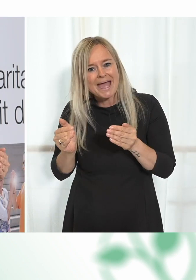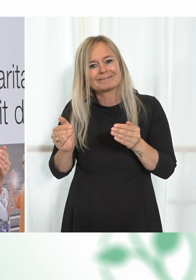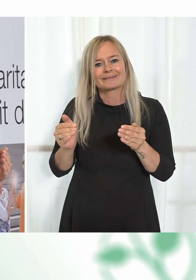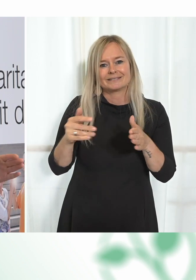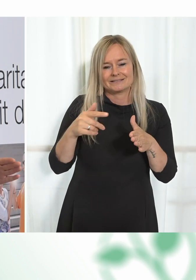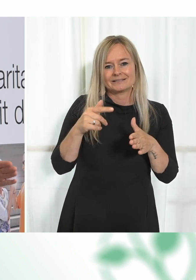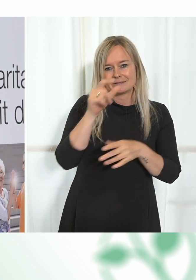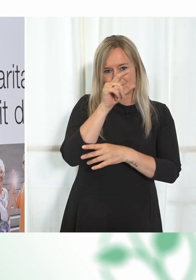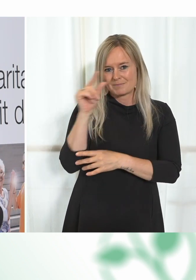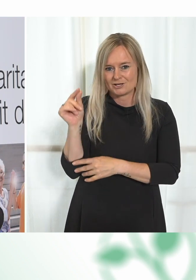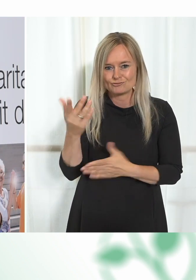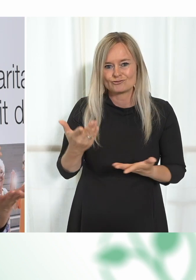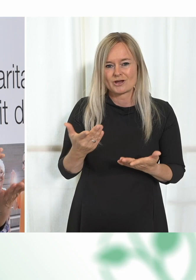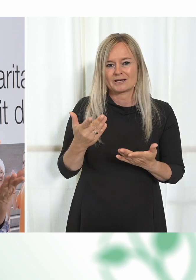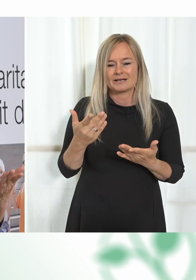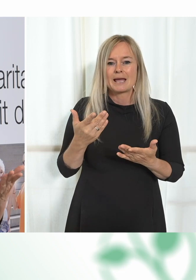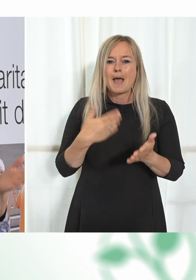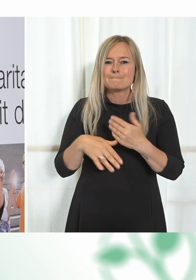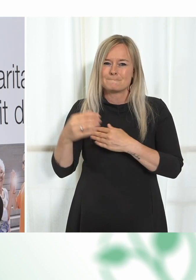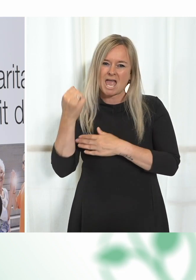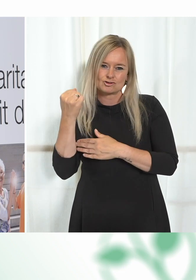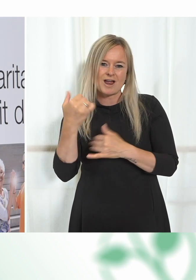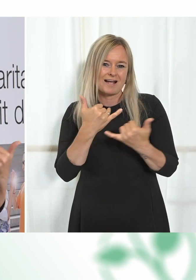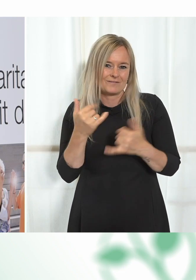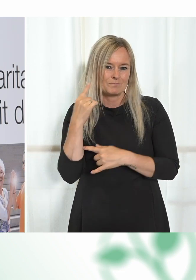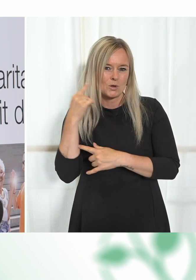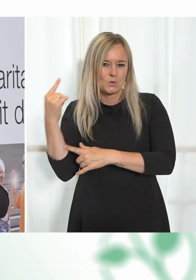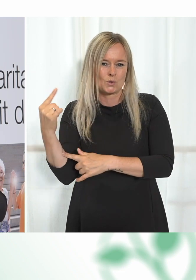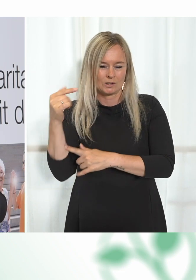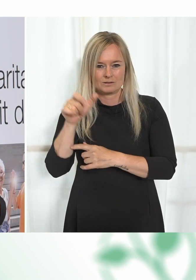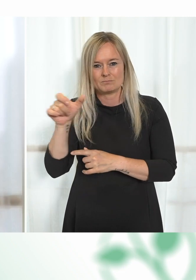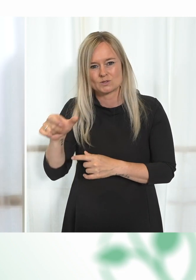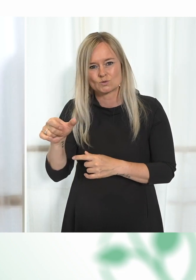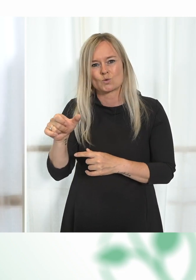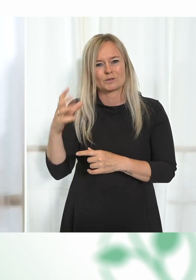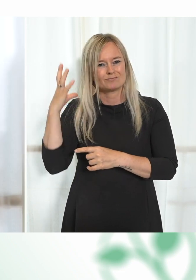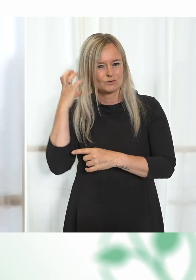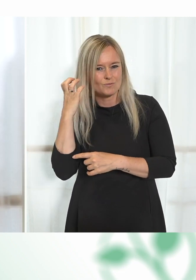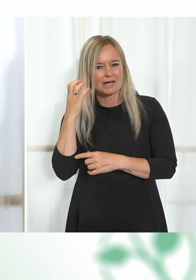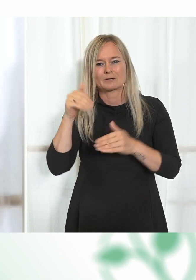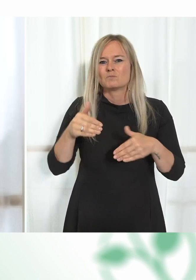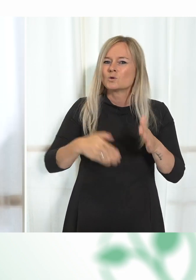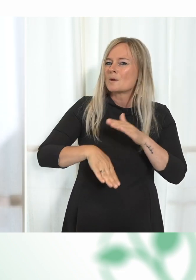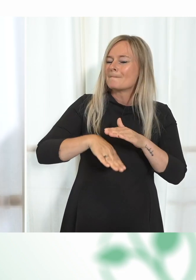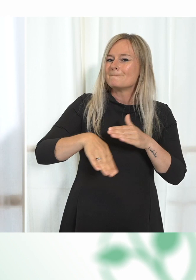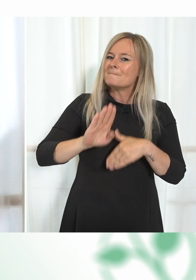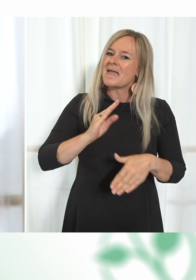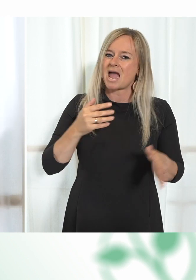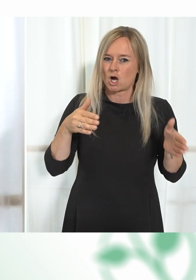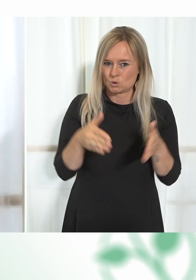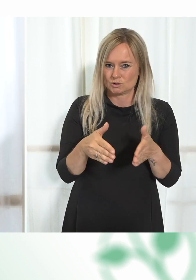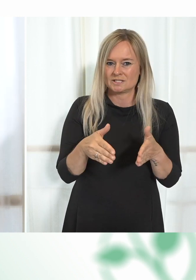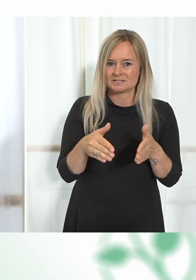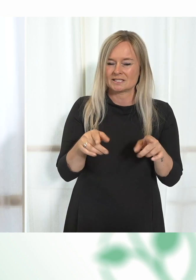Konzentration noch stärker als behörde Person. Man muss sehr konzentrieren und auch, dass auch in der Umgebung